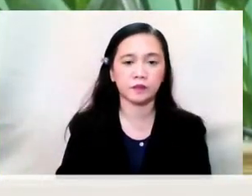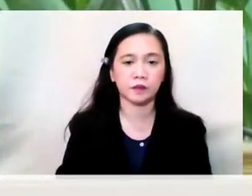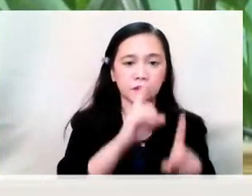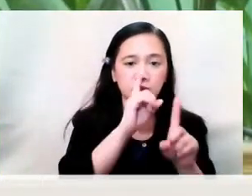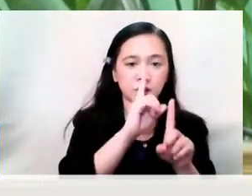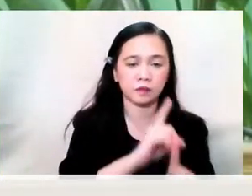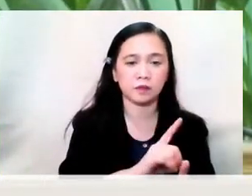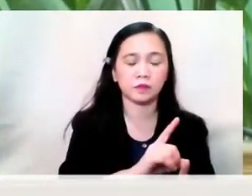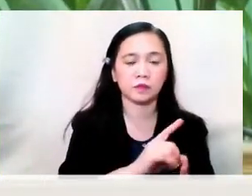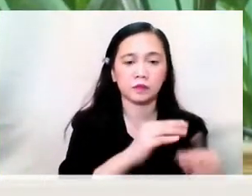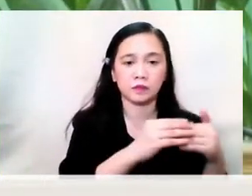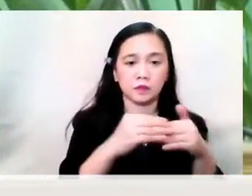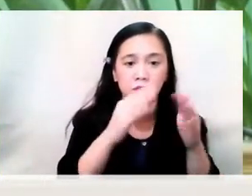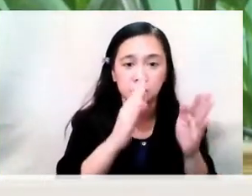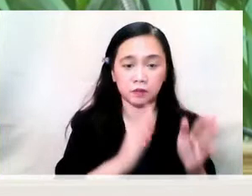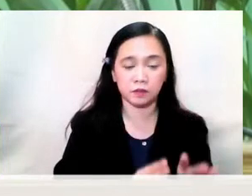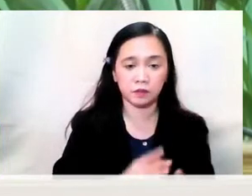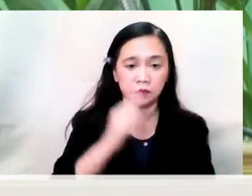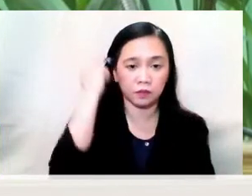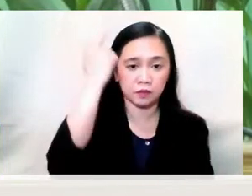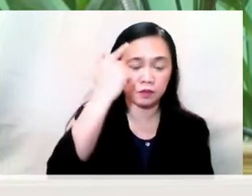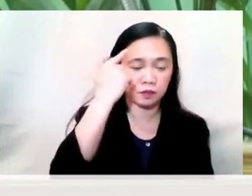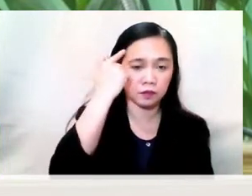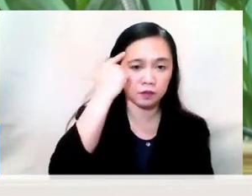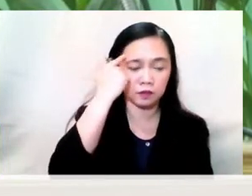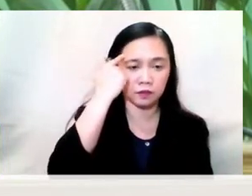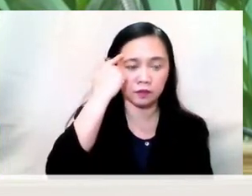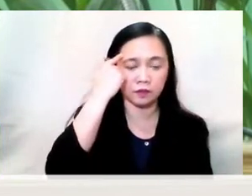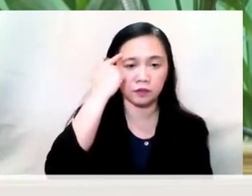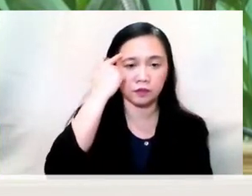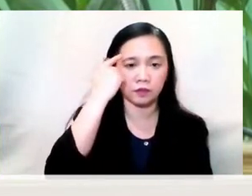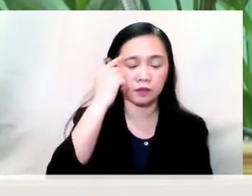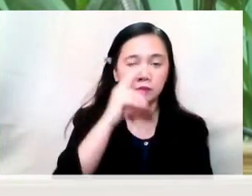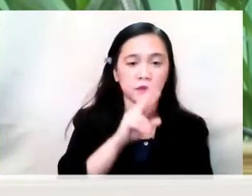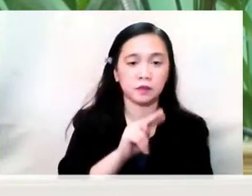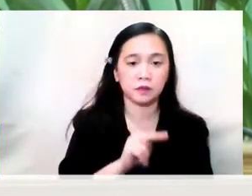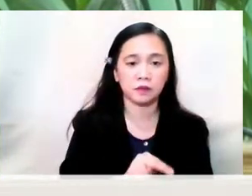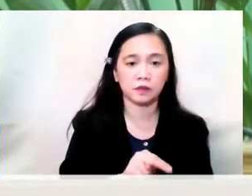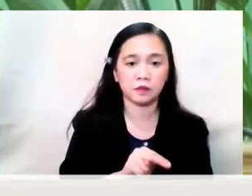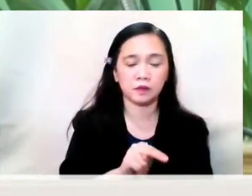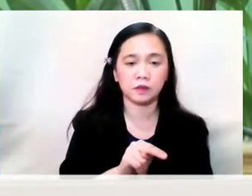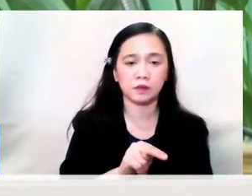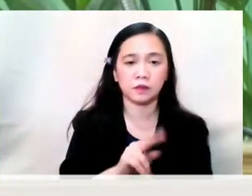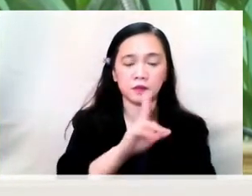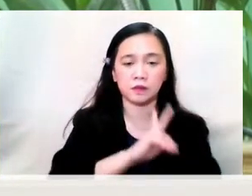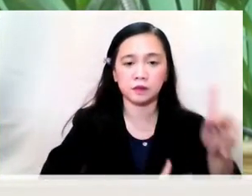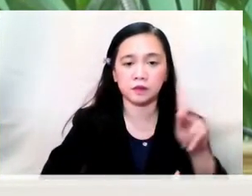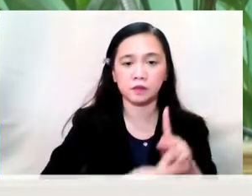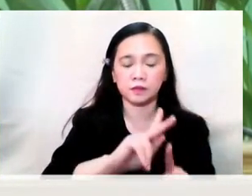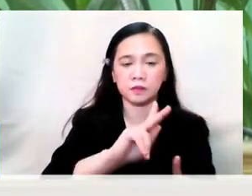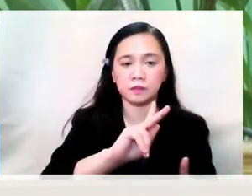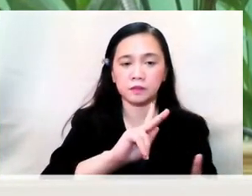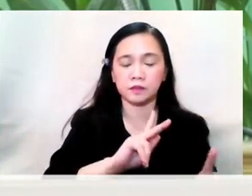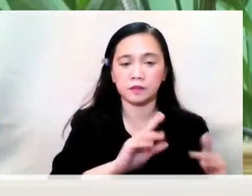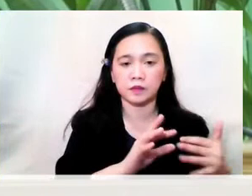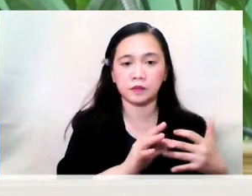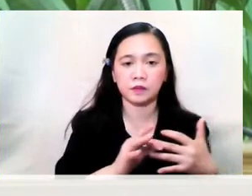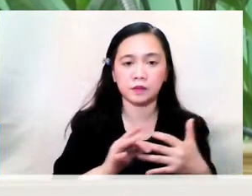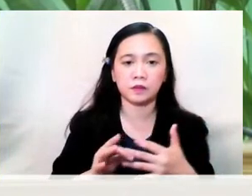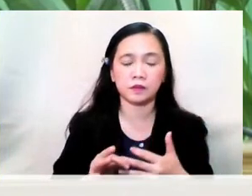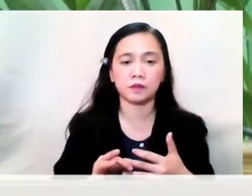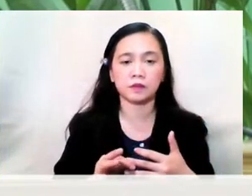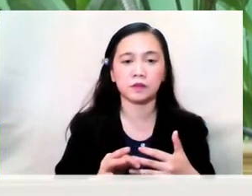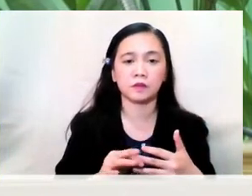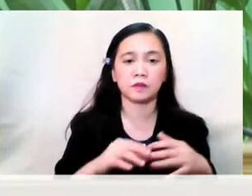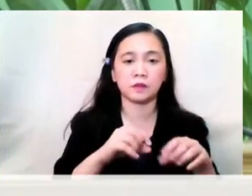mga namumuno sa pamahalaan ang mga pangangailangan ng mga mamamayan, lalo na ang mga nawalan